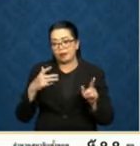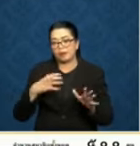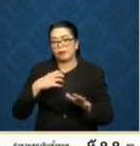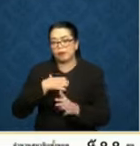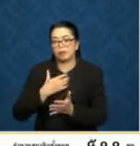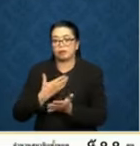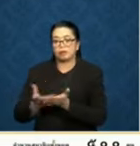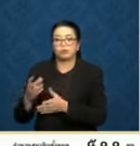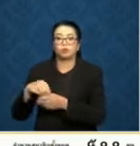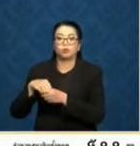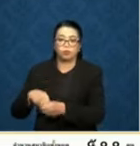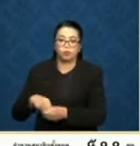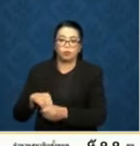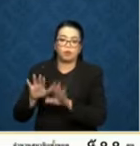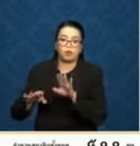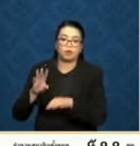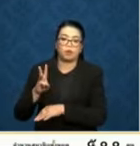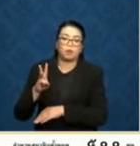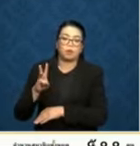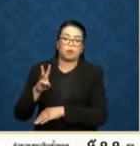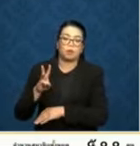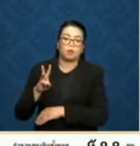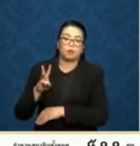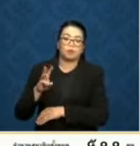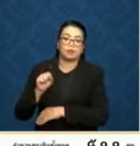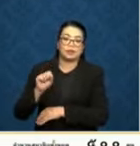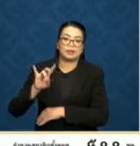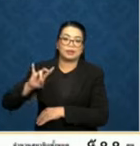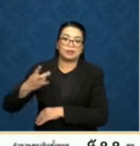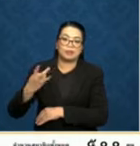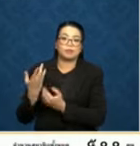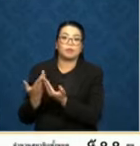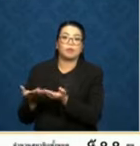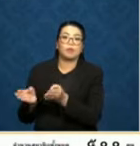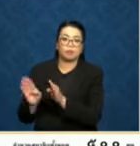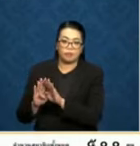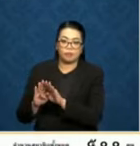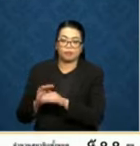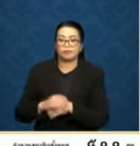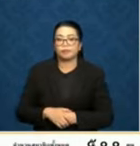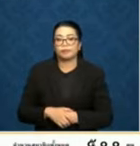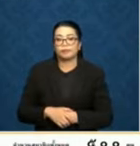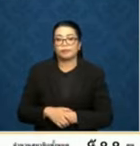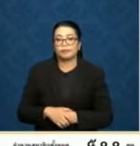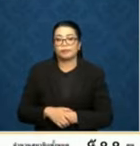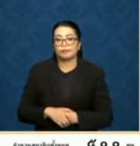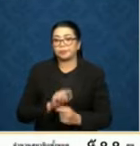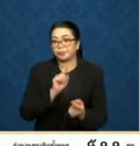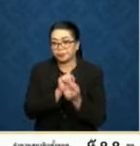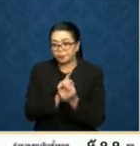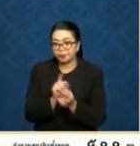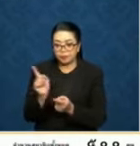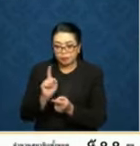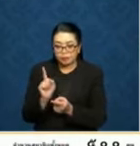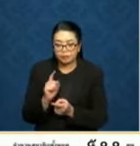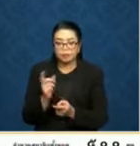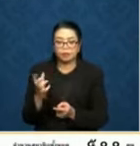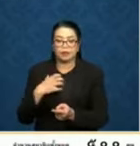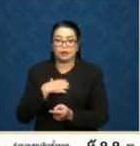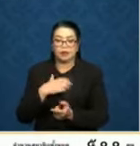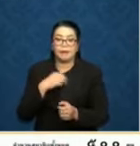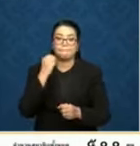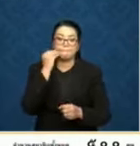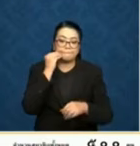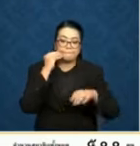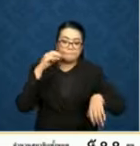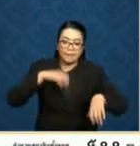้การจะซื้ออยู่ประมาณ 670,000 ครัเรือนดันั้จะเหนว่าอัตราส่วทการเคหาดได้